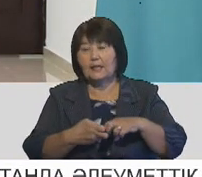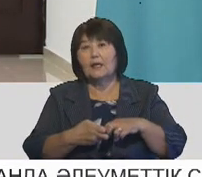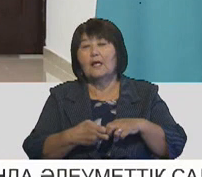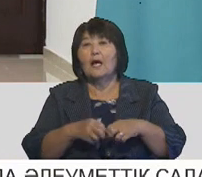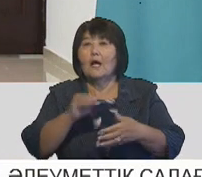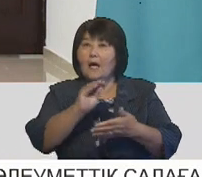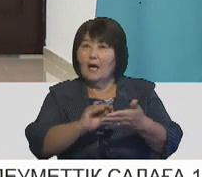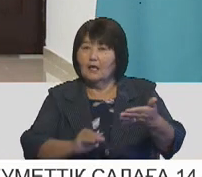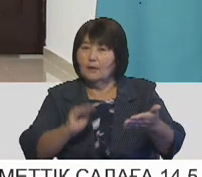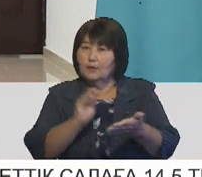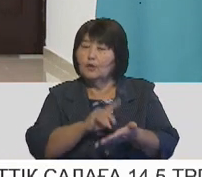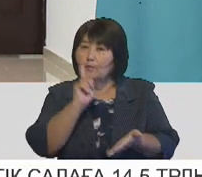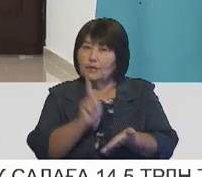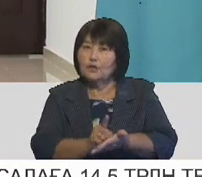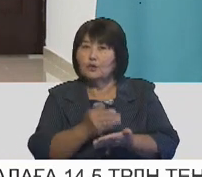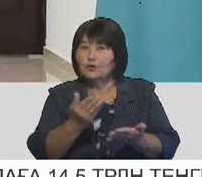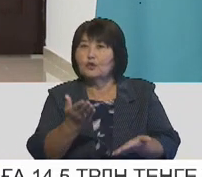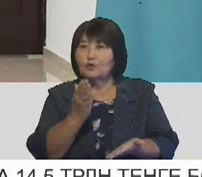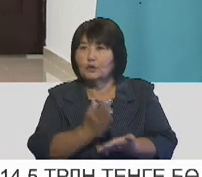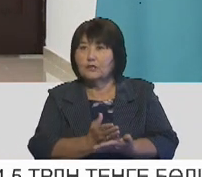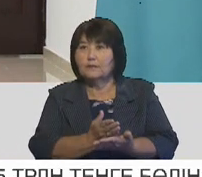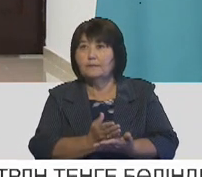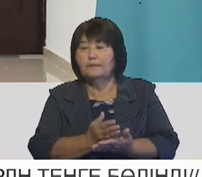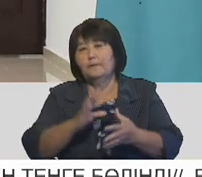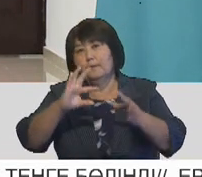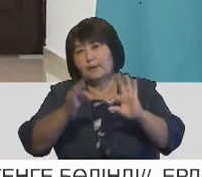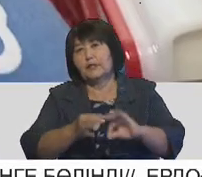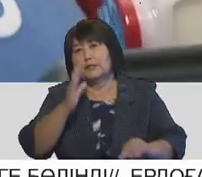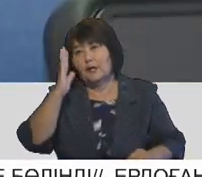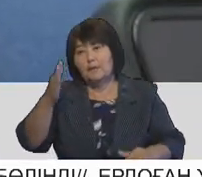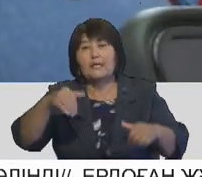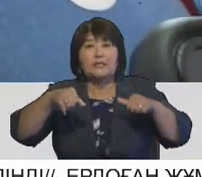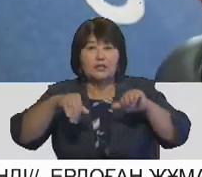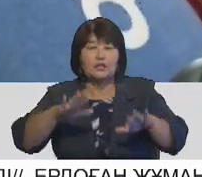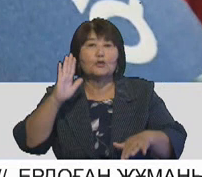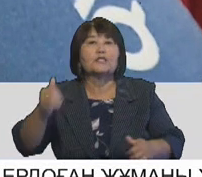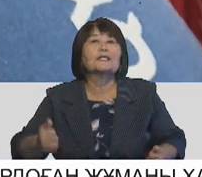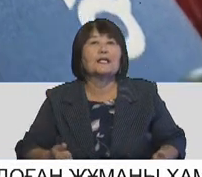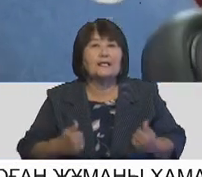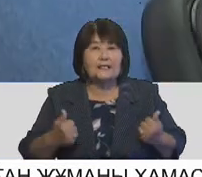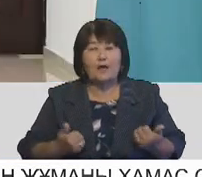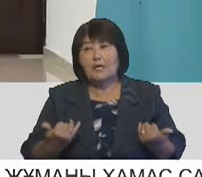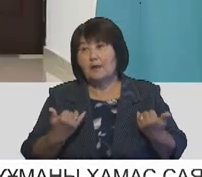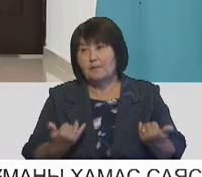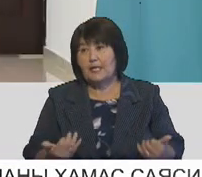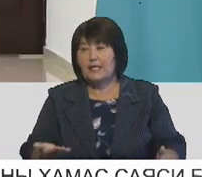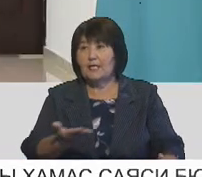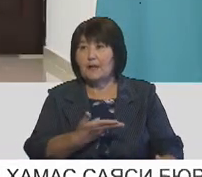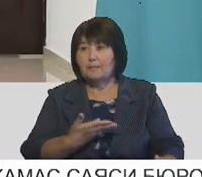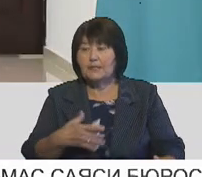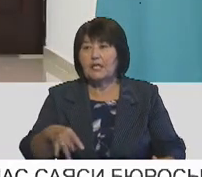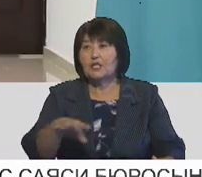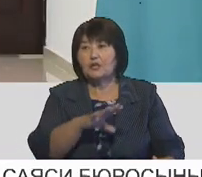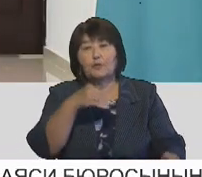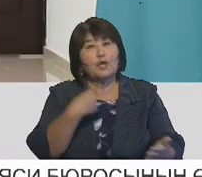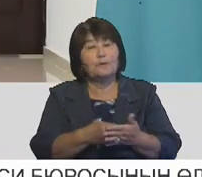толтырып, міндетті түрде оларды пысықтайтын боламыз, шешуге тырысамыз. Биыл біз республикалық